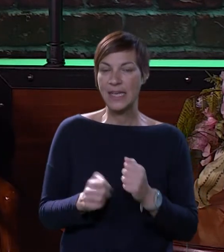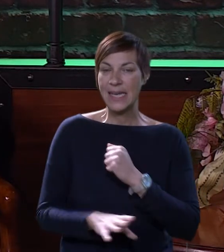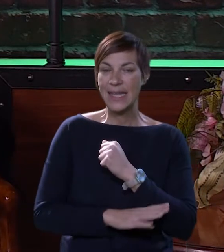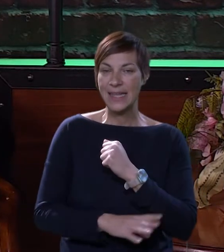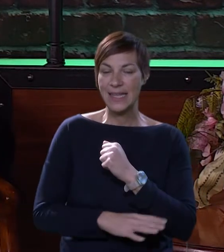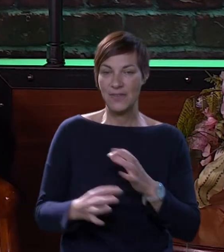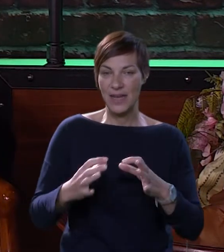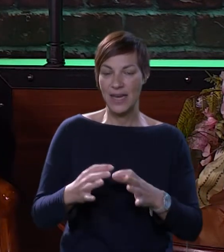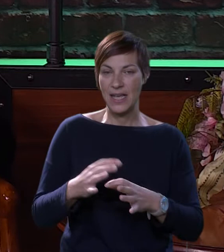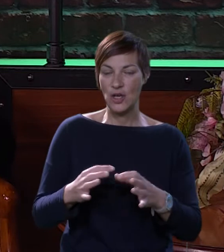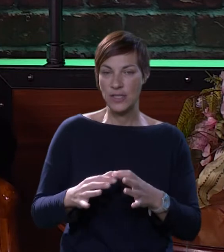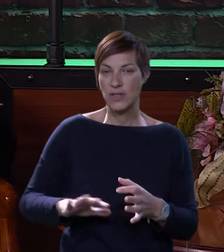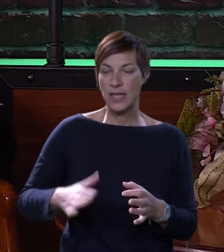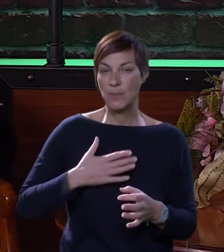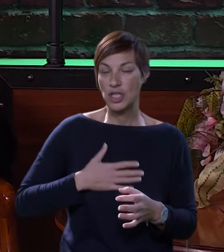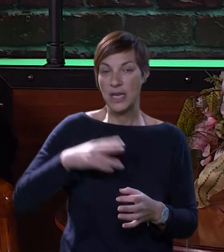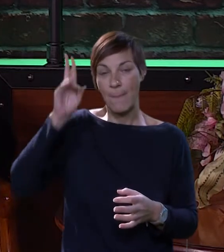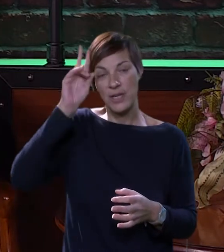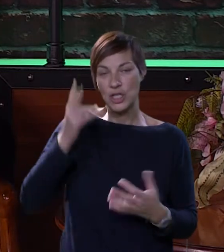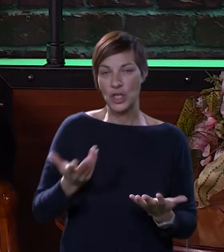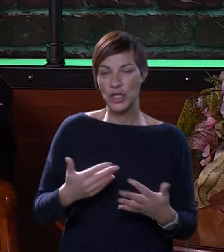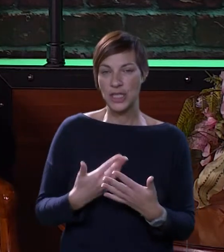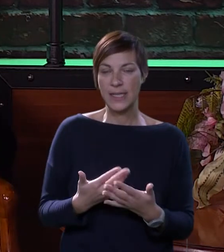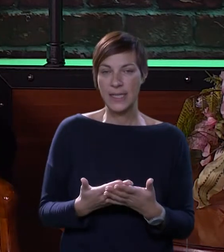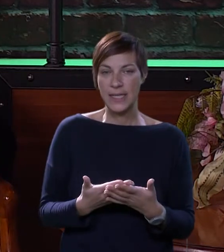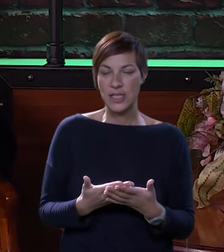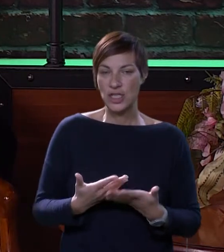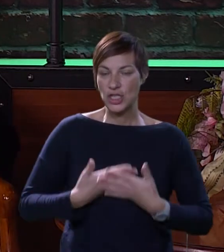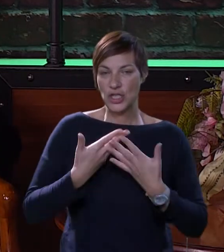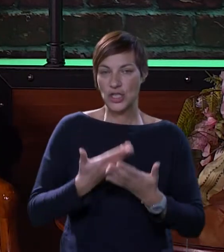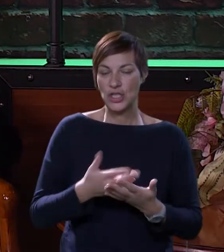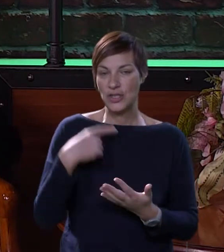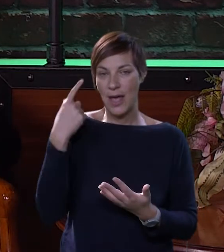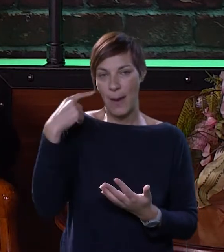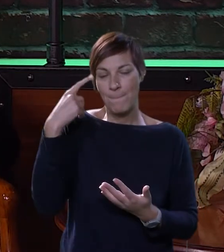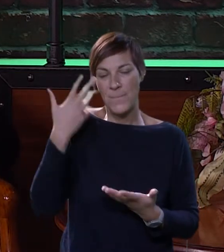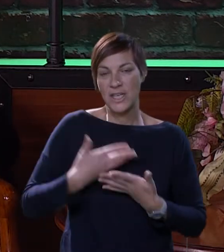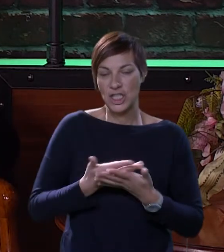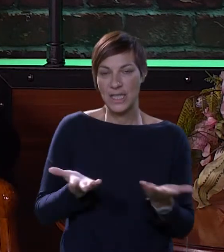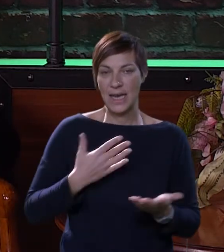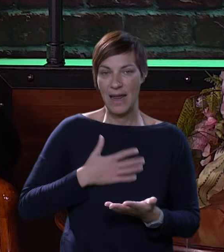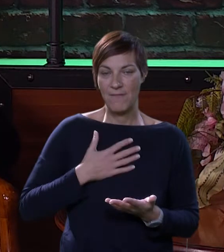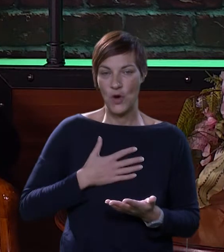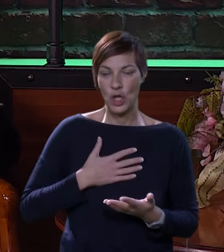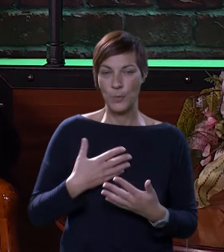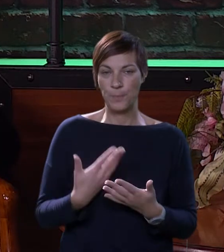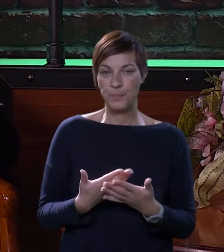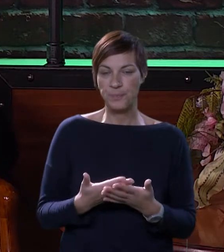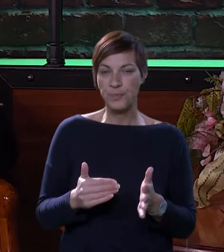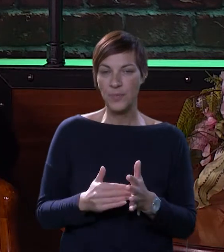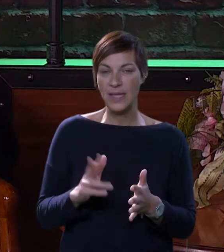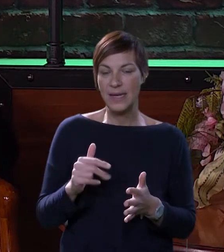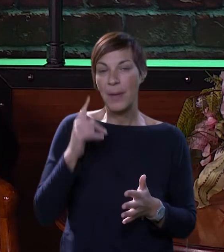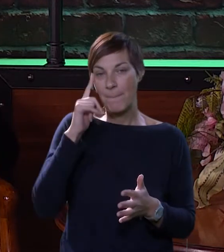kocke od kojih dijete može napraviti šta god hoće, je nešto što zaista daje ono mašti na volju. Tako da, evo,